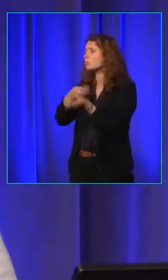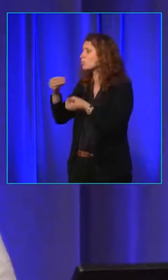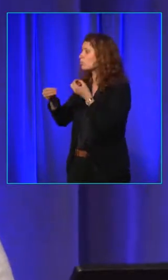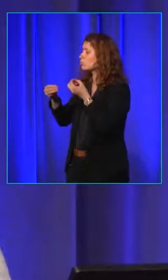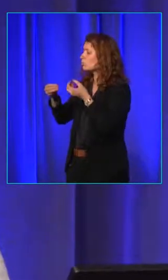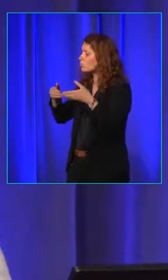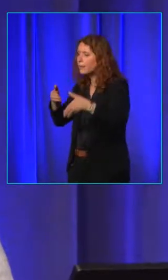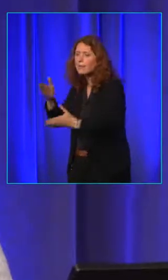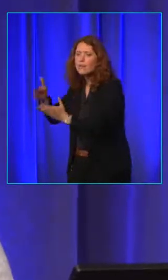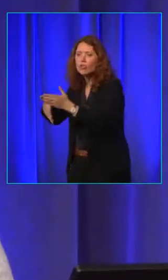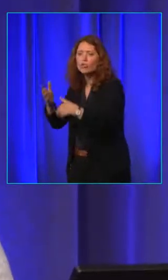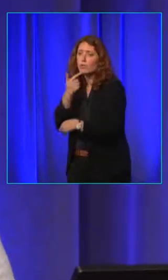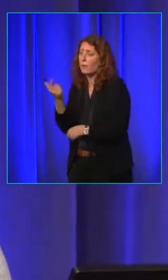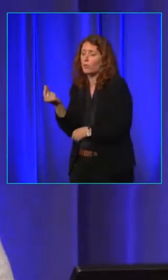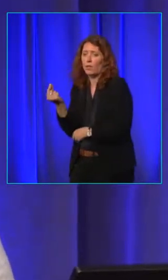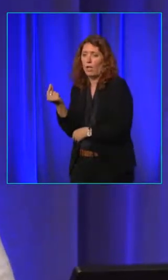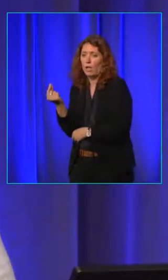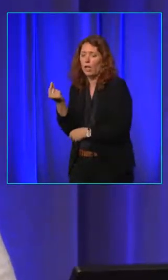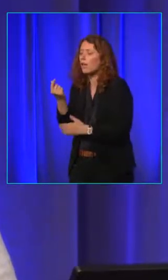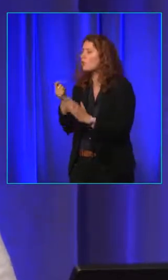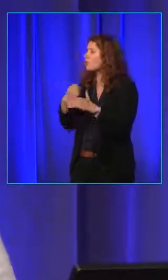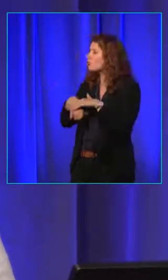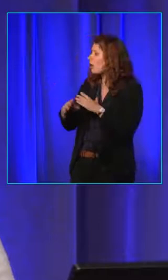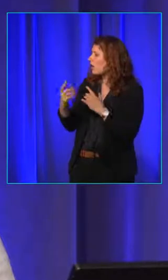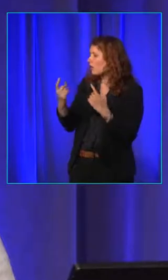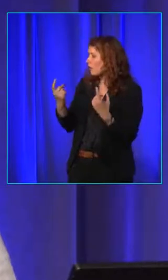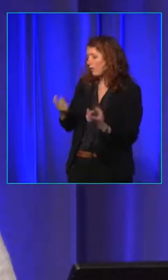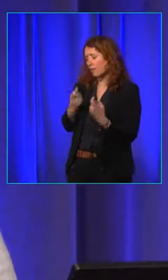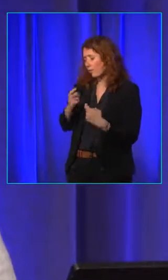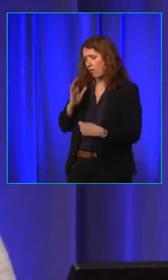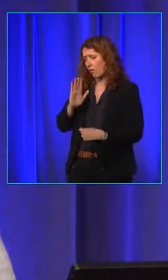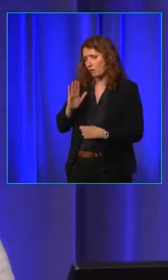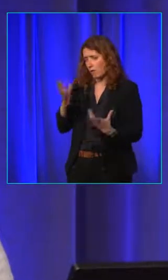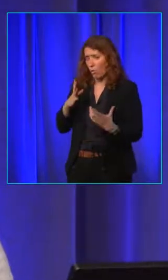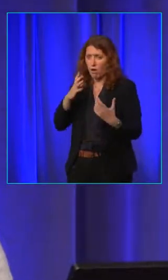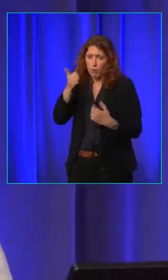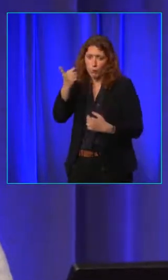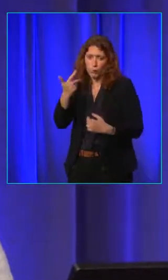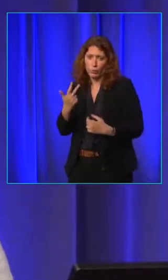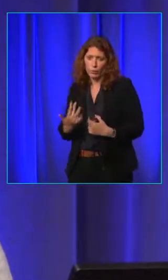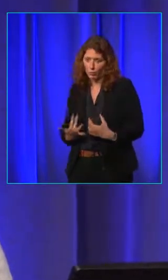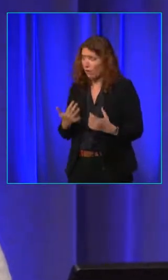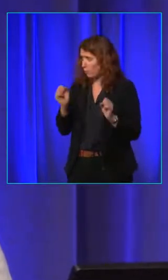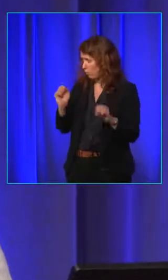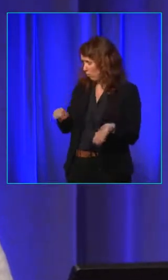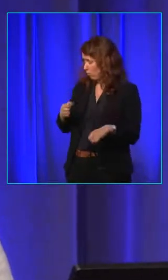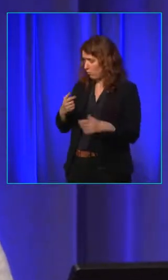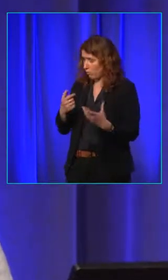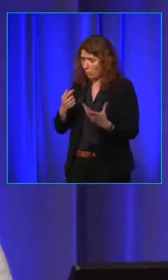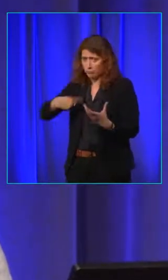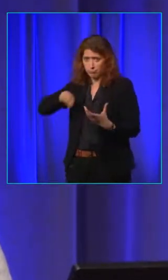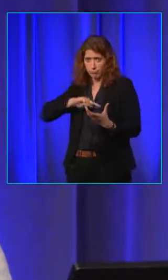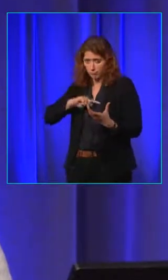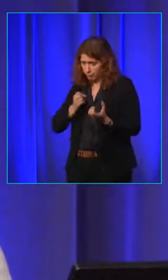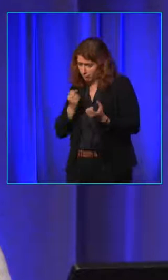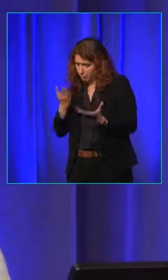y a des comptes. Donc ils comptent. Au début, ils comptent tout haut. On peut mettre la musique, ça les aide à être en même temps, à faire